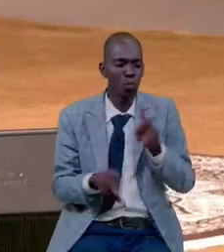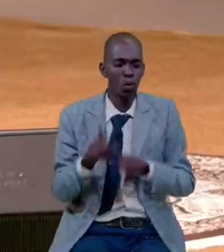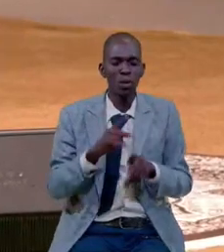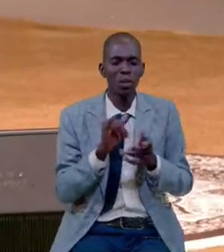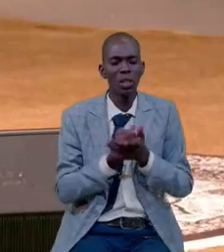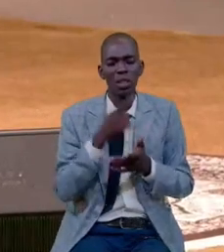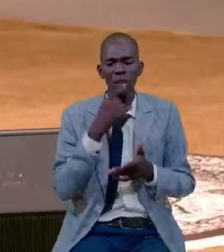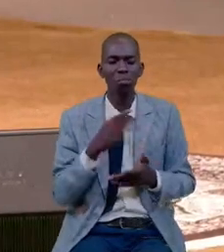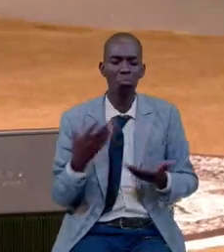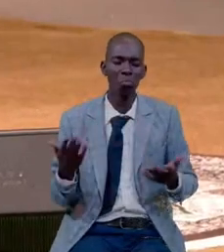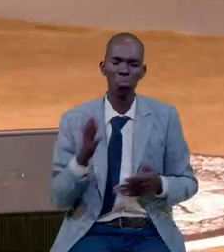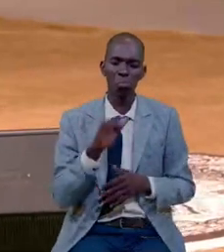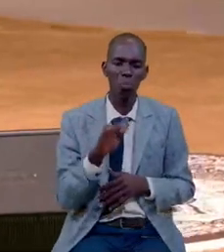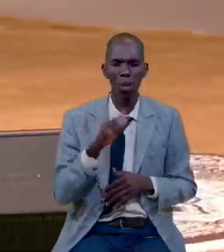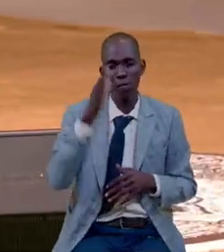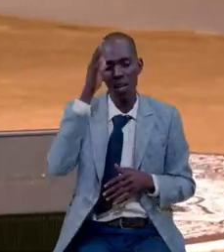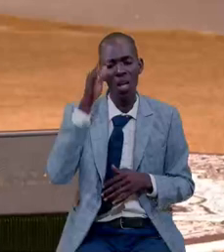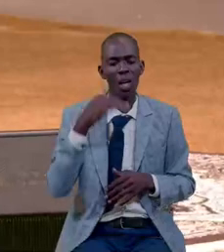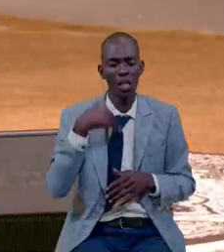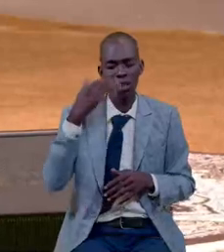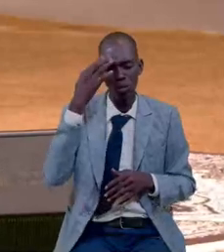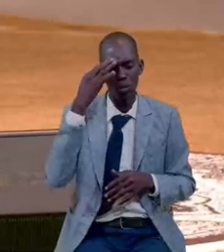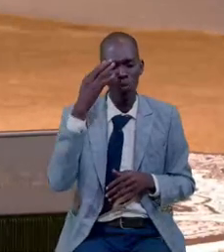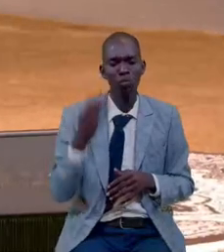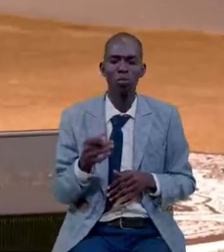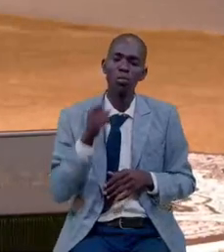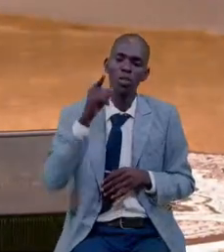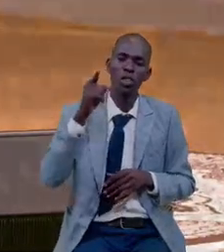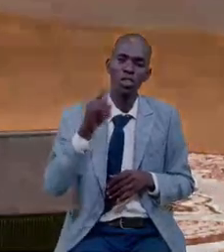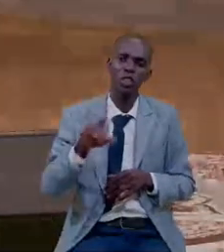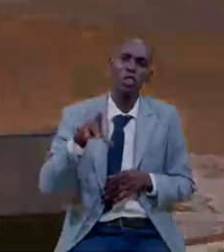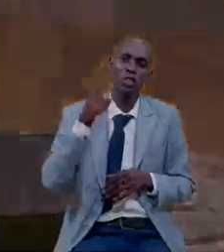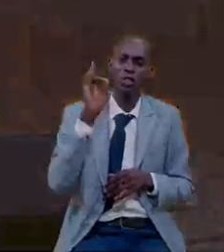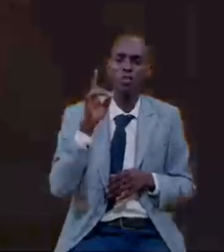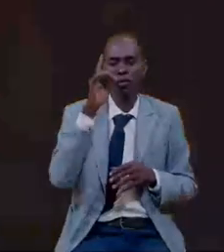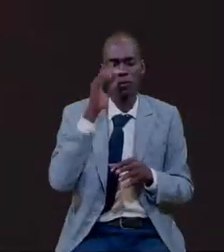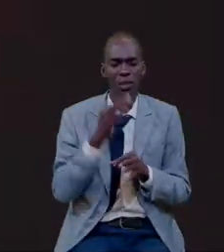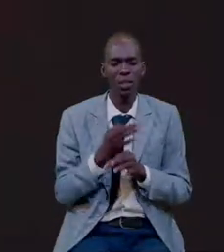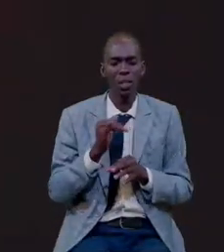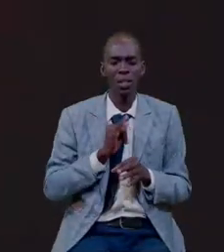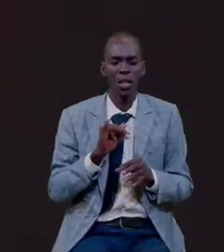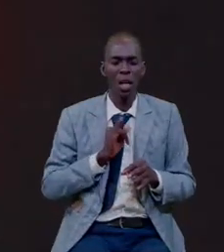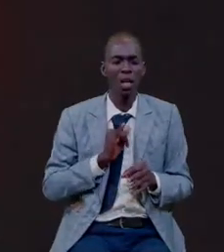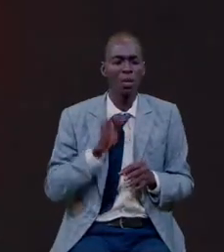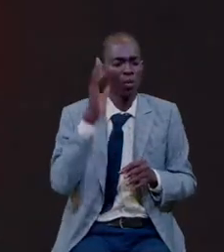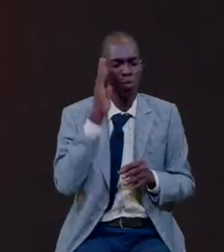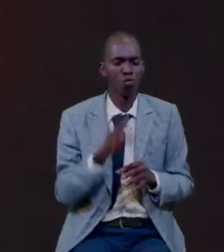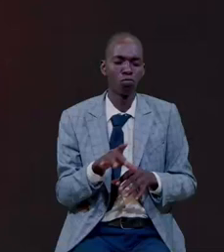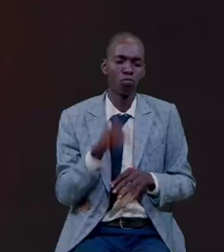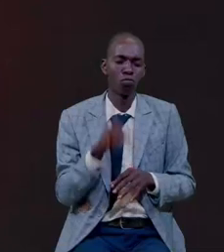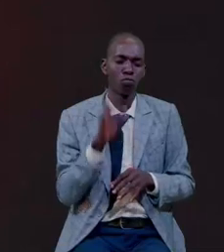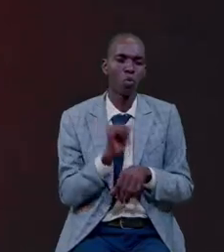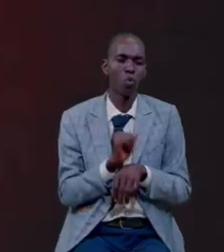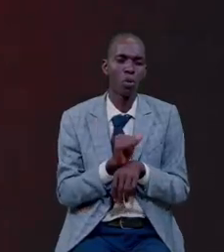veulent. Oui, il y a la foi. Oui, je choisis la foi. Il y a les œuvres. Toi, choisis les œuvres. Ok, il